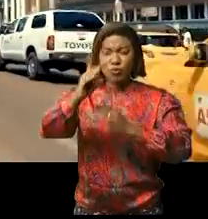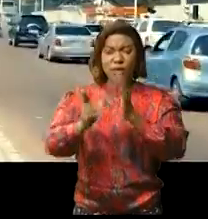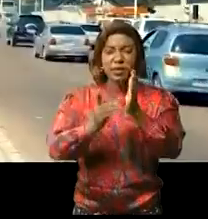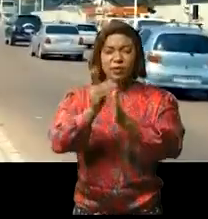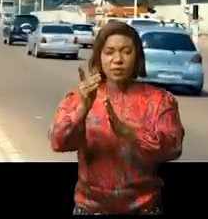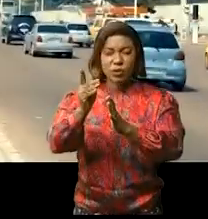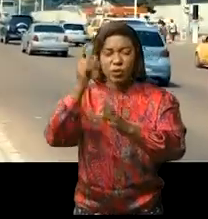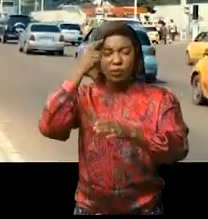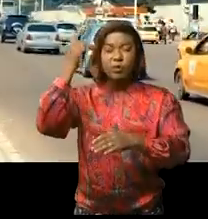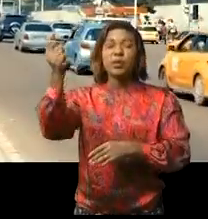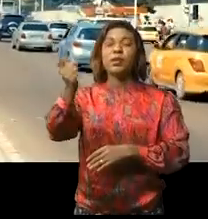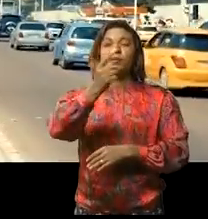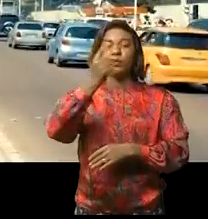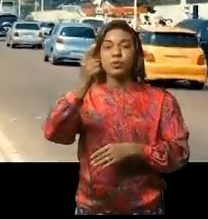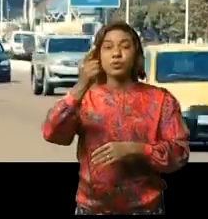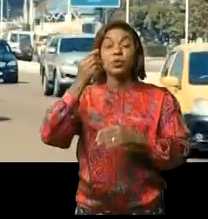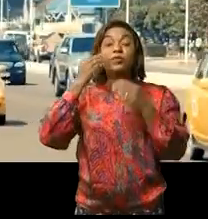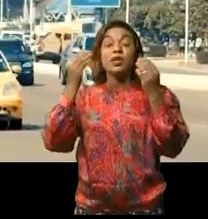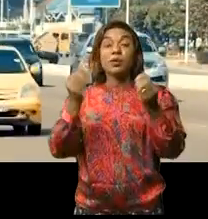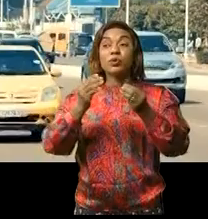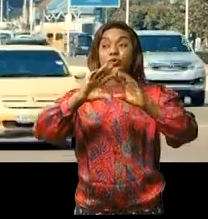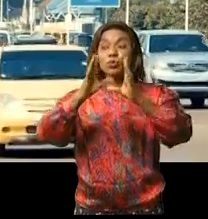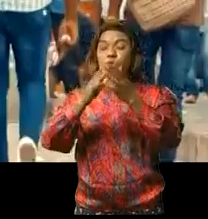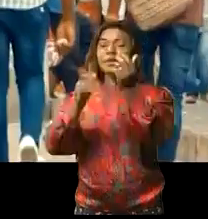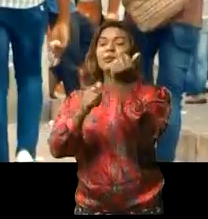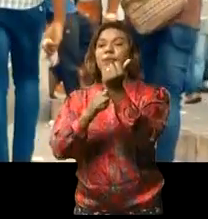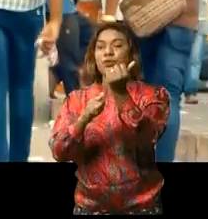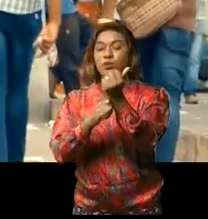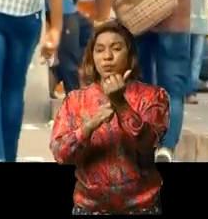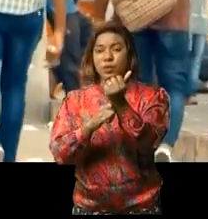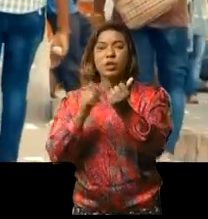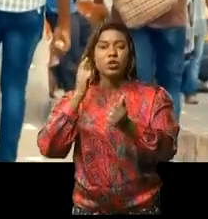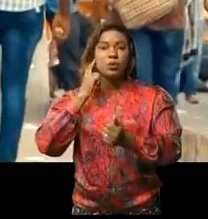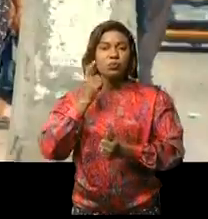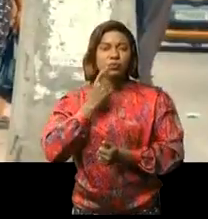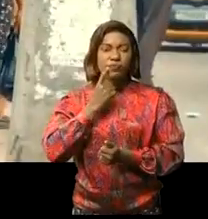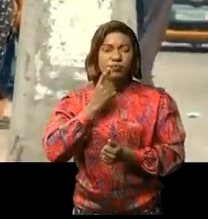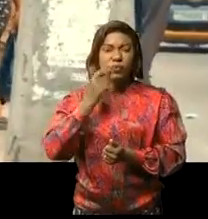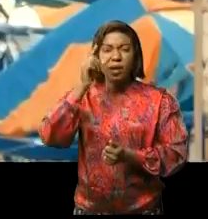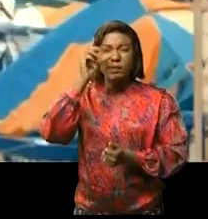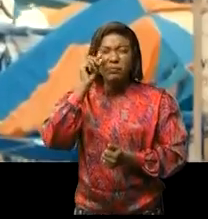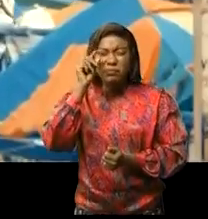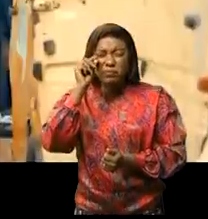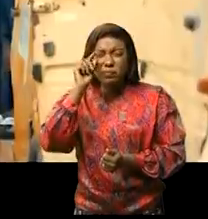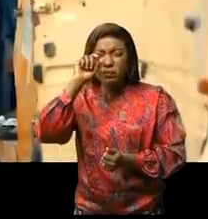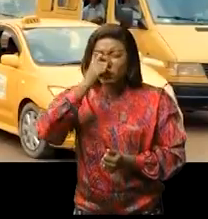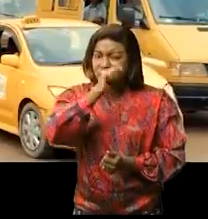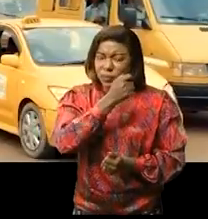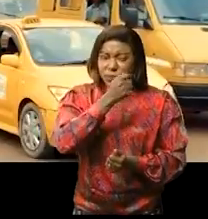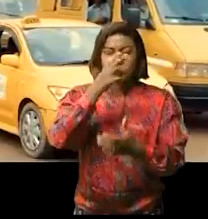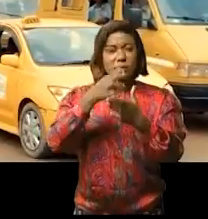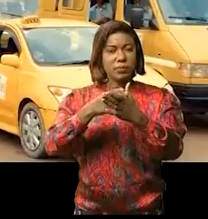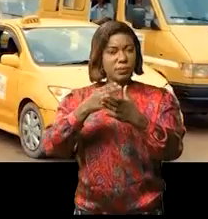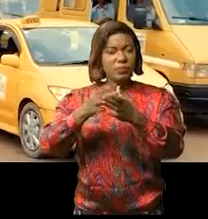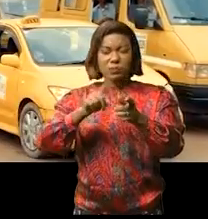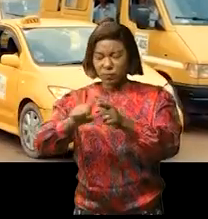la mondialisation. Ceci concerne toutes les couches de personnes, sourds, aveugles, albinos, handicapés physiques et tout